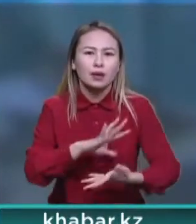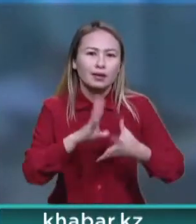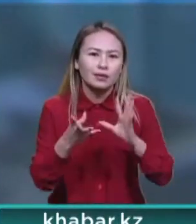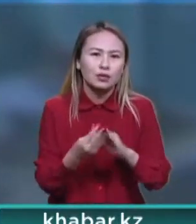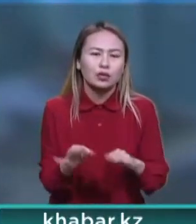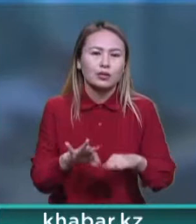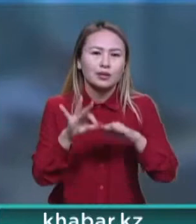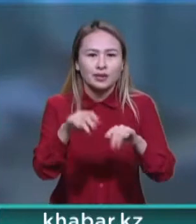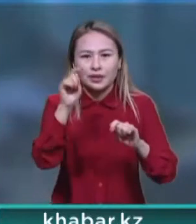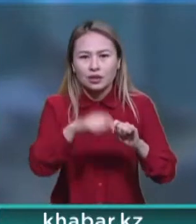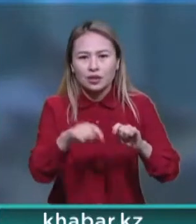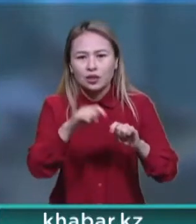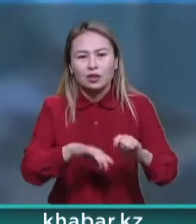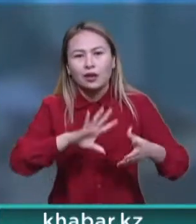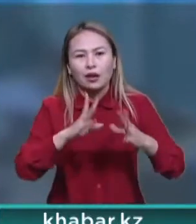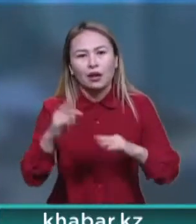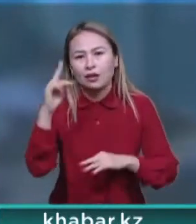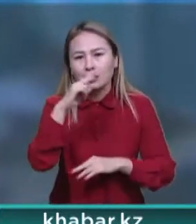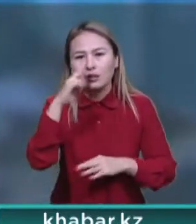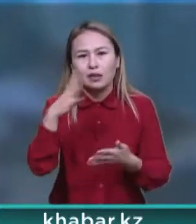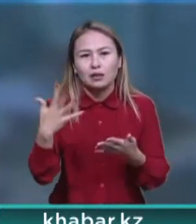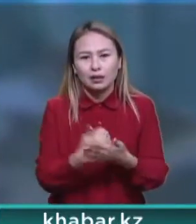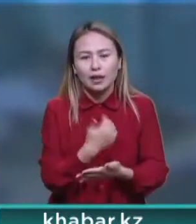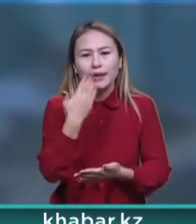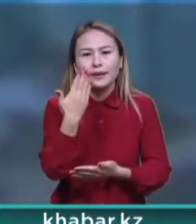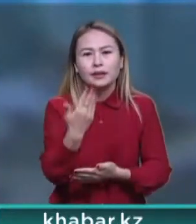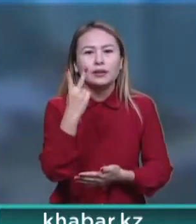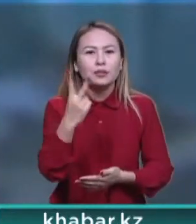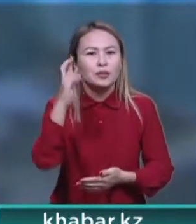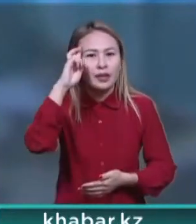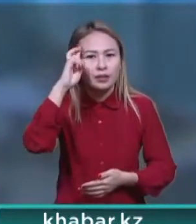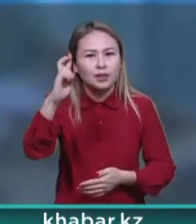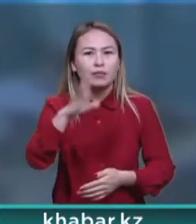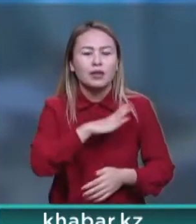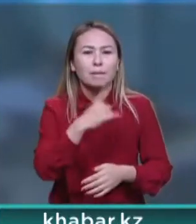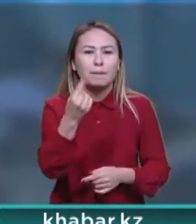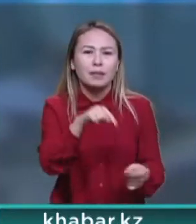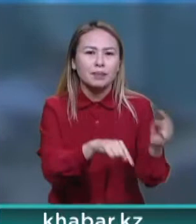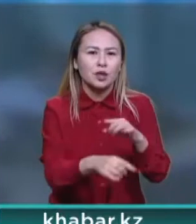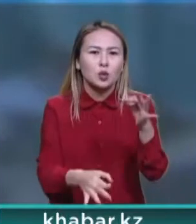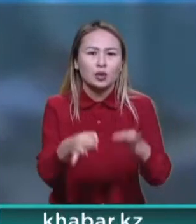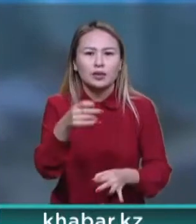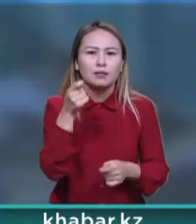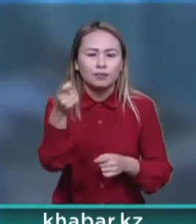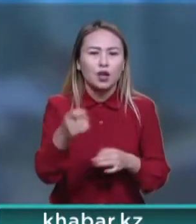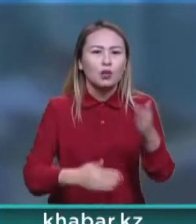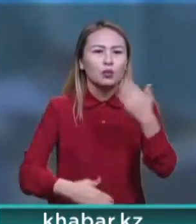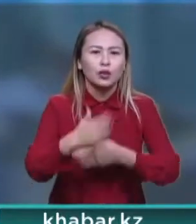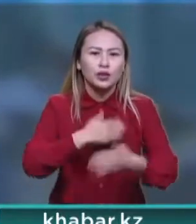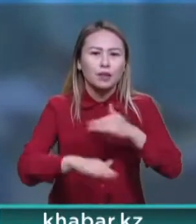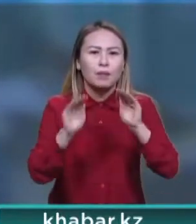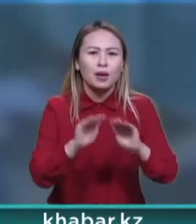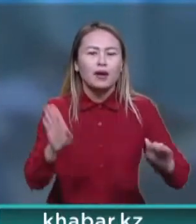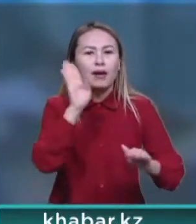қорытындысына қатысты жүргізілген тексеріс нәтижесінде қателіктер анықталды. Енді екі мемлекеттік мекеме бір-бірімен соттасып жүргенде